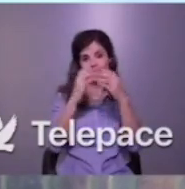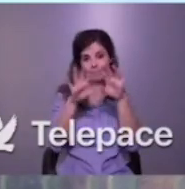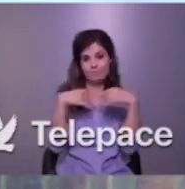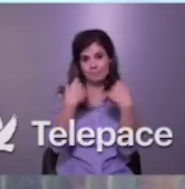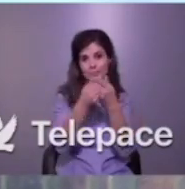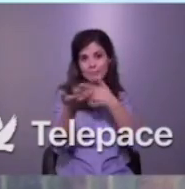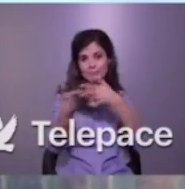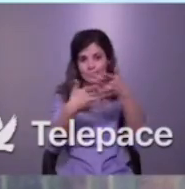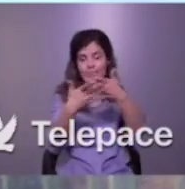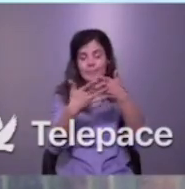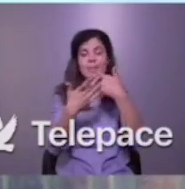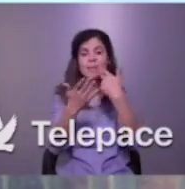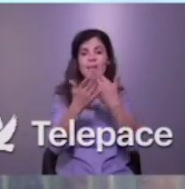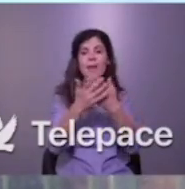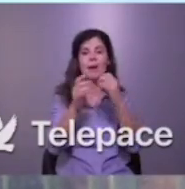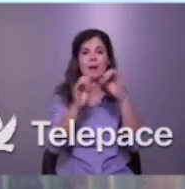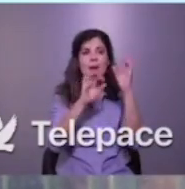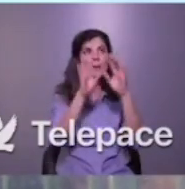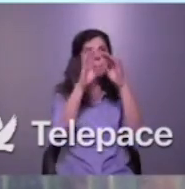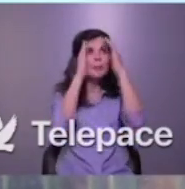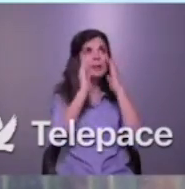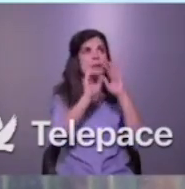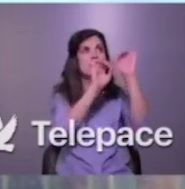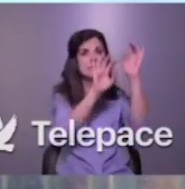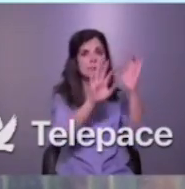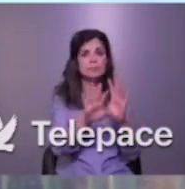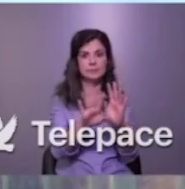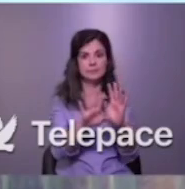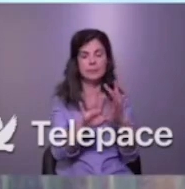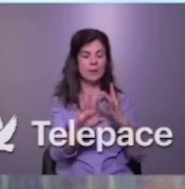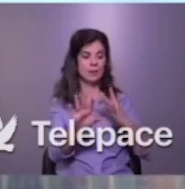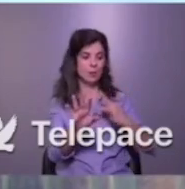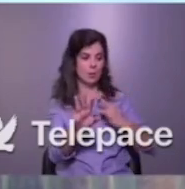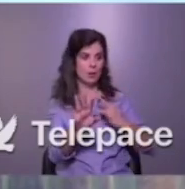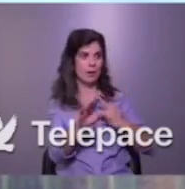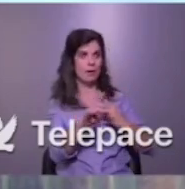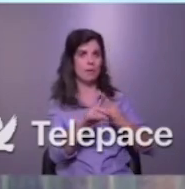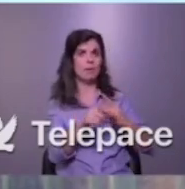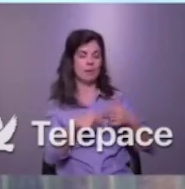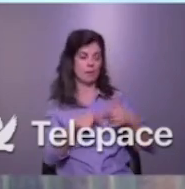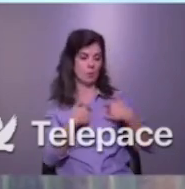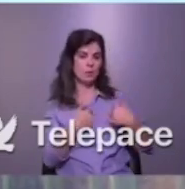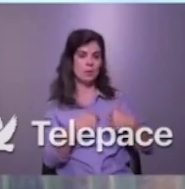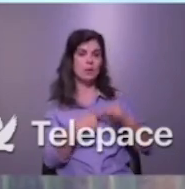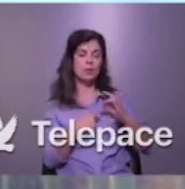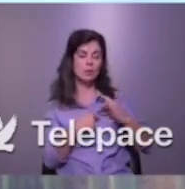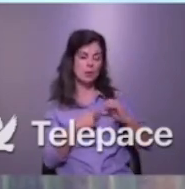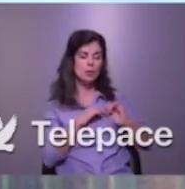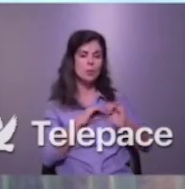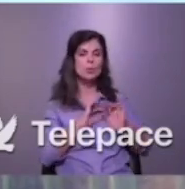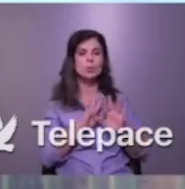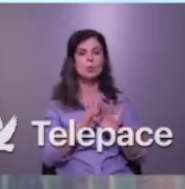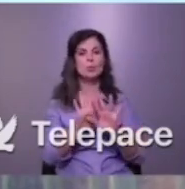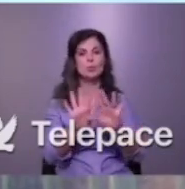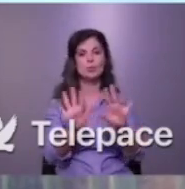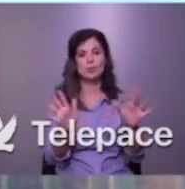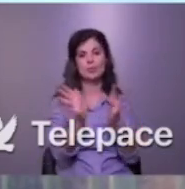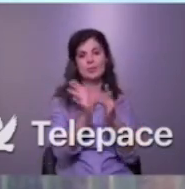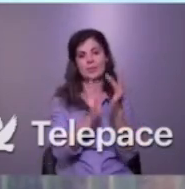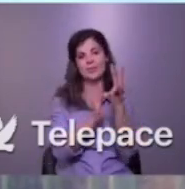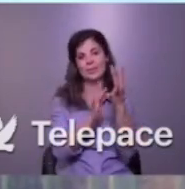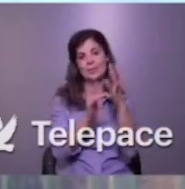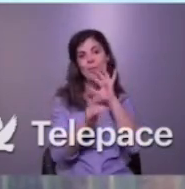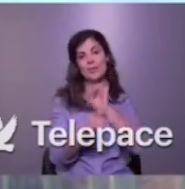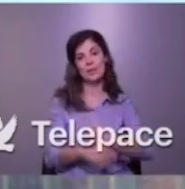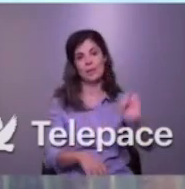possiamo essere illuminati dall'esempio di Maria, nel cui cuore rifulge la luce dei misteri di Cristo.